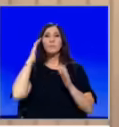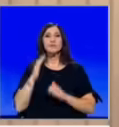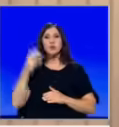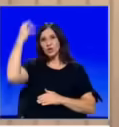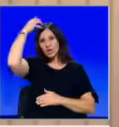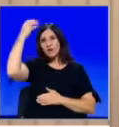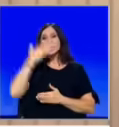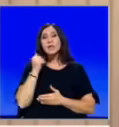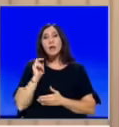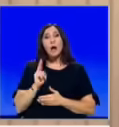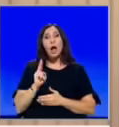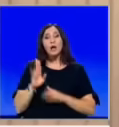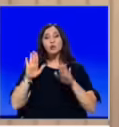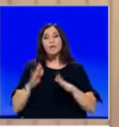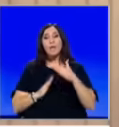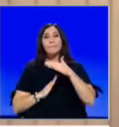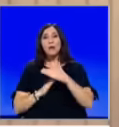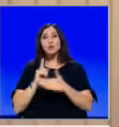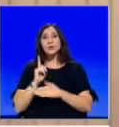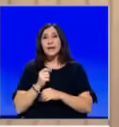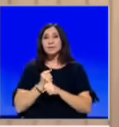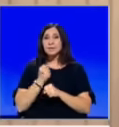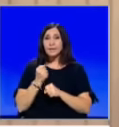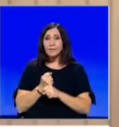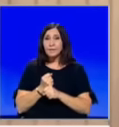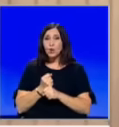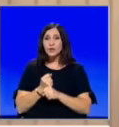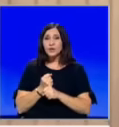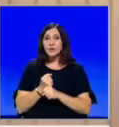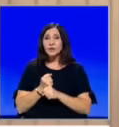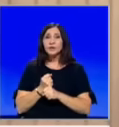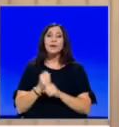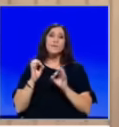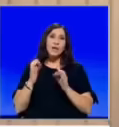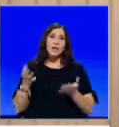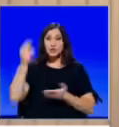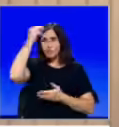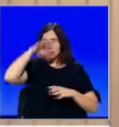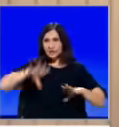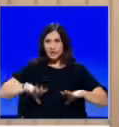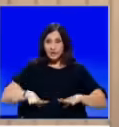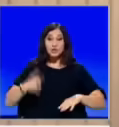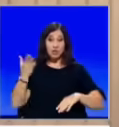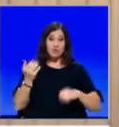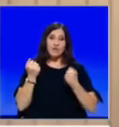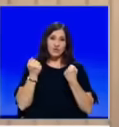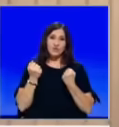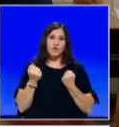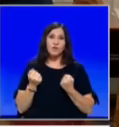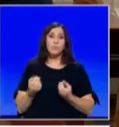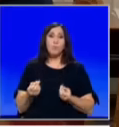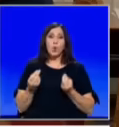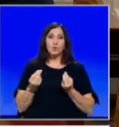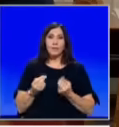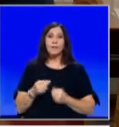държавата няма как да остане на пауза. Трябва да се работи и за така, защото българските граждани и те да живеят